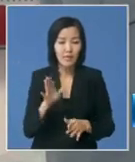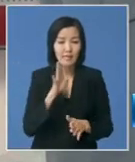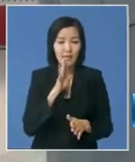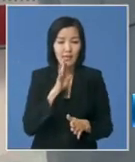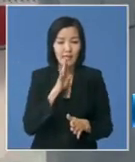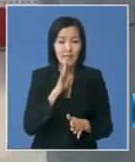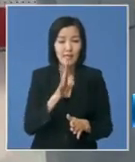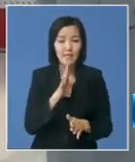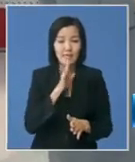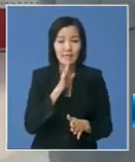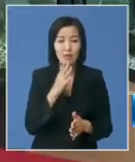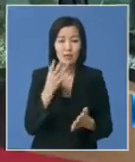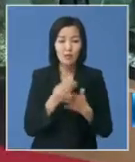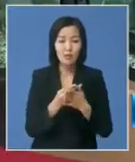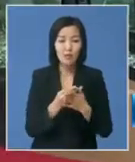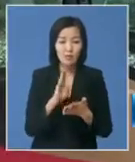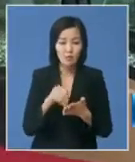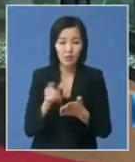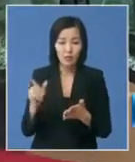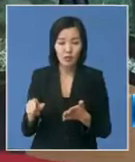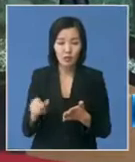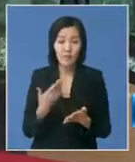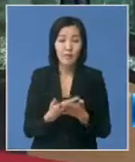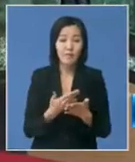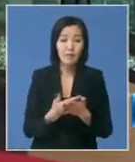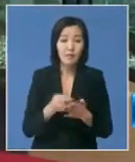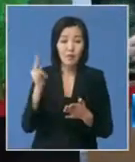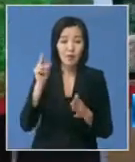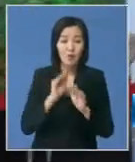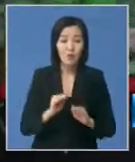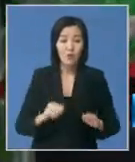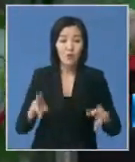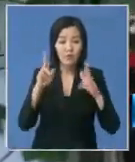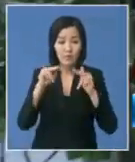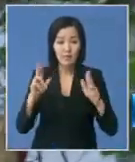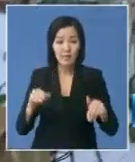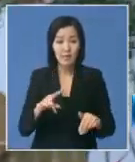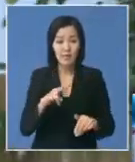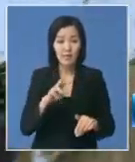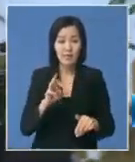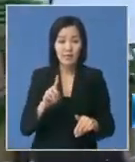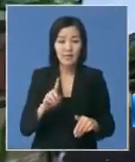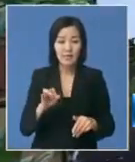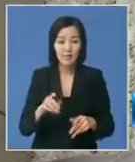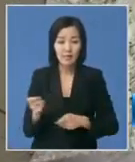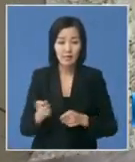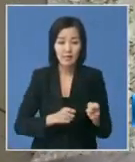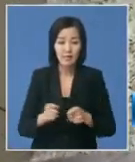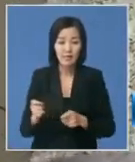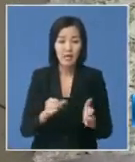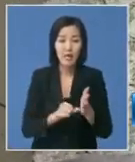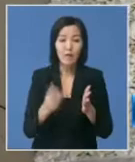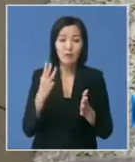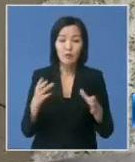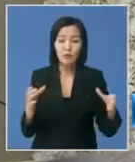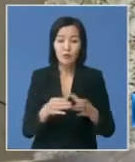келіншектер тіпті бір-бір мекемеге басшылық етіп отыр. Мәселен, оқушылар сарайын Ләззат Есболова басқарады. 63-20-ге келетін 3000